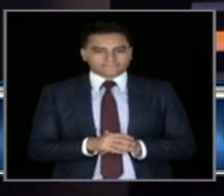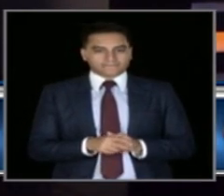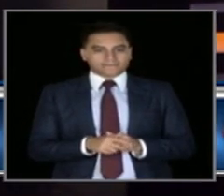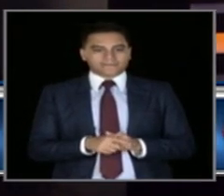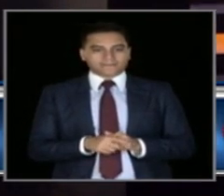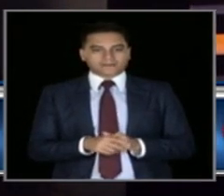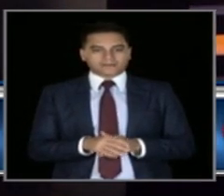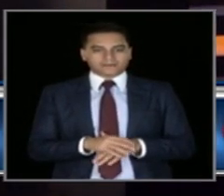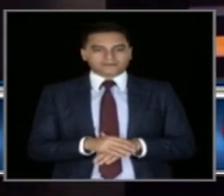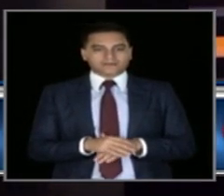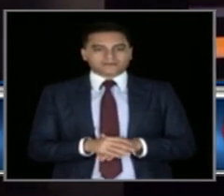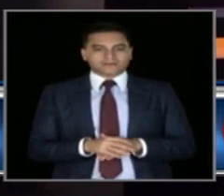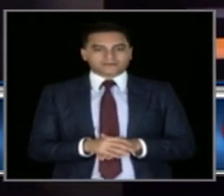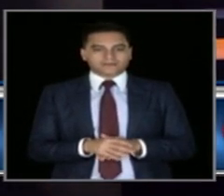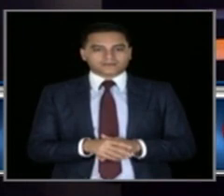5 ثواني.